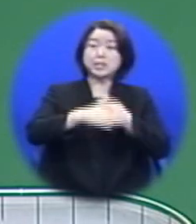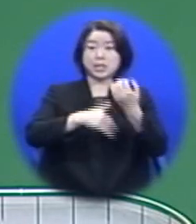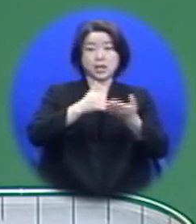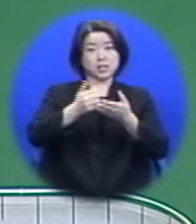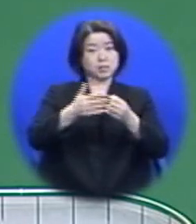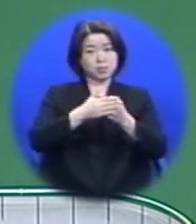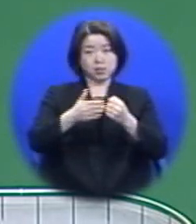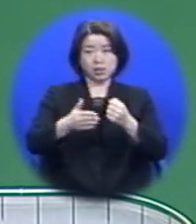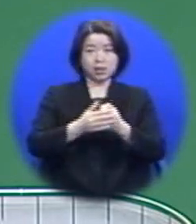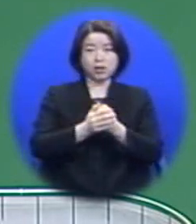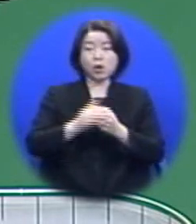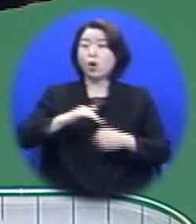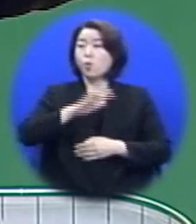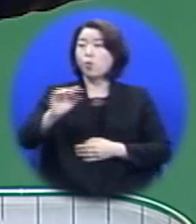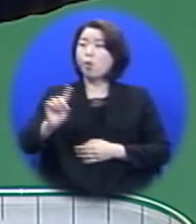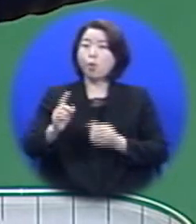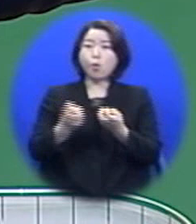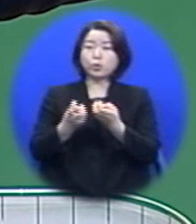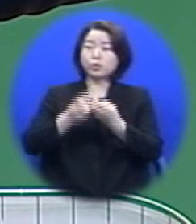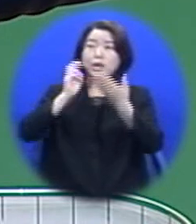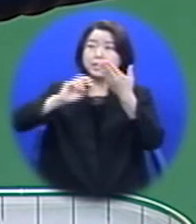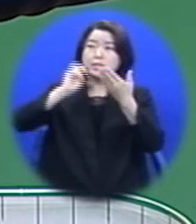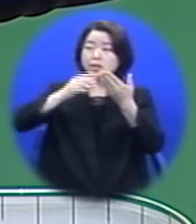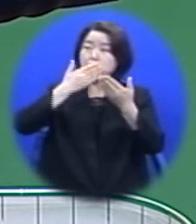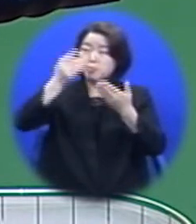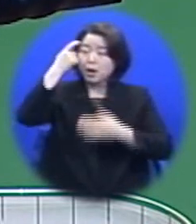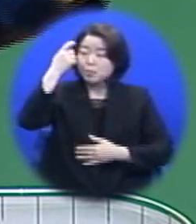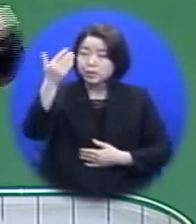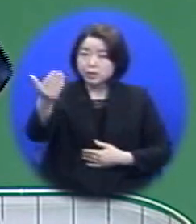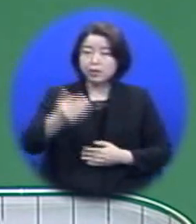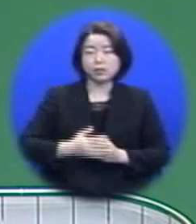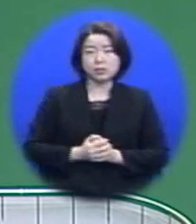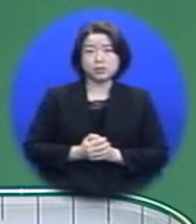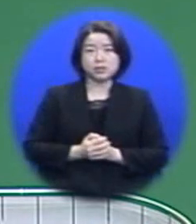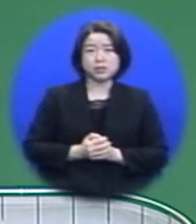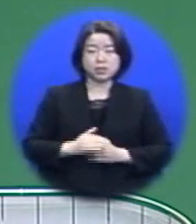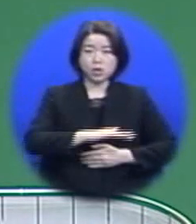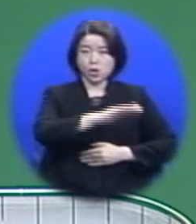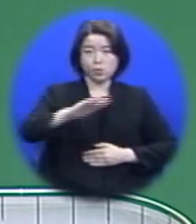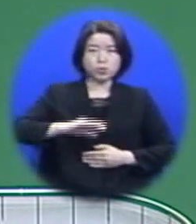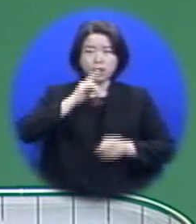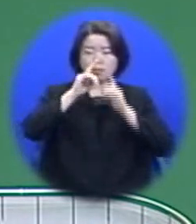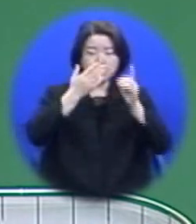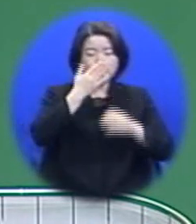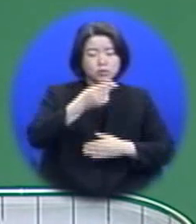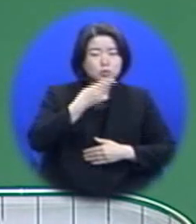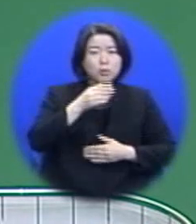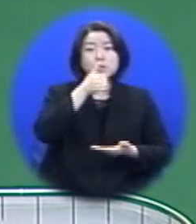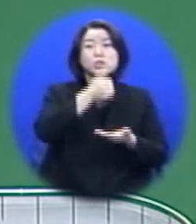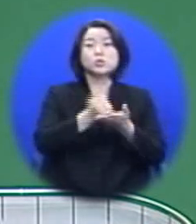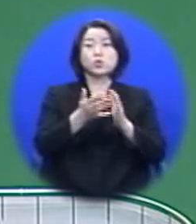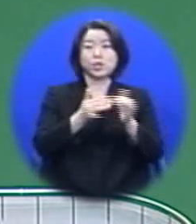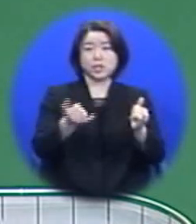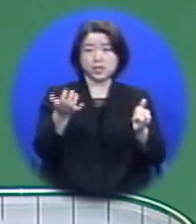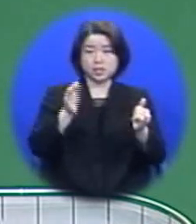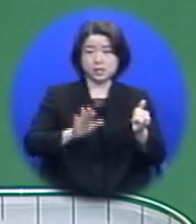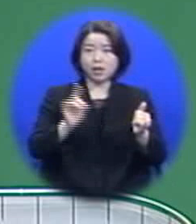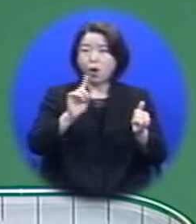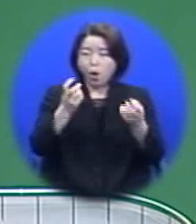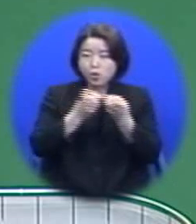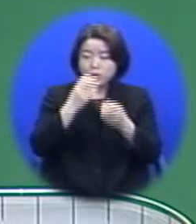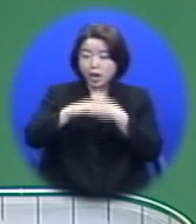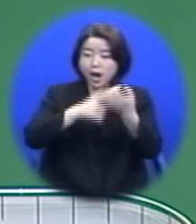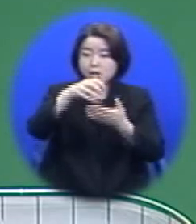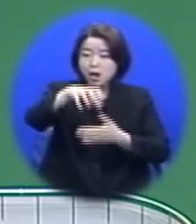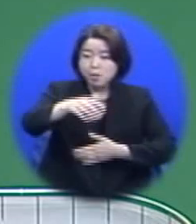하나님인데 우리가 어떻게 하나님을 찬양할 수 있습니까 우리가 말할 수 없는 죄인인데 어떻게 하나님 앞에 나가 하나님을 찬양할 수